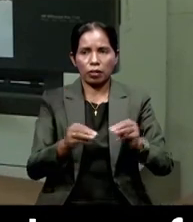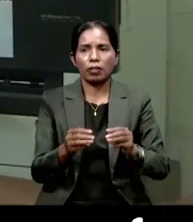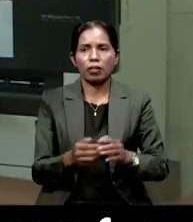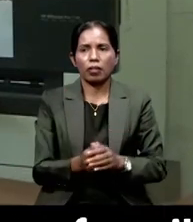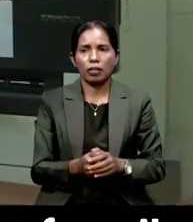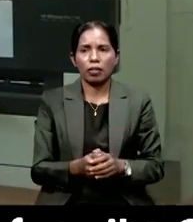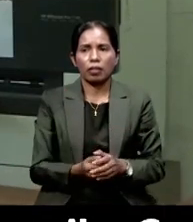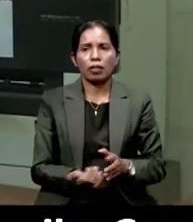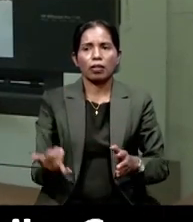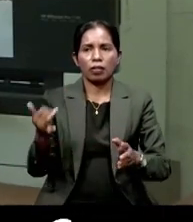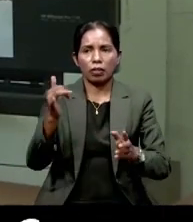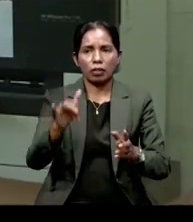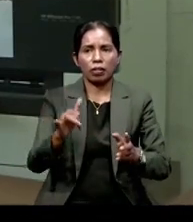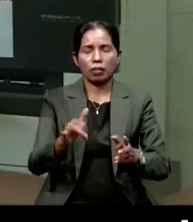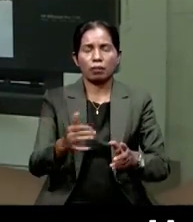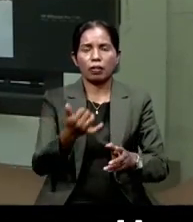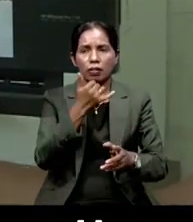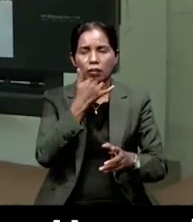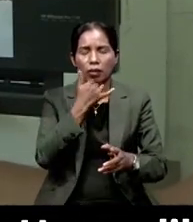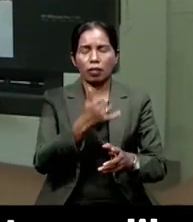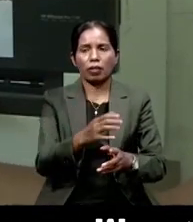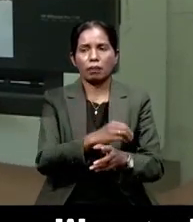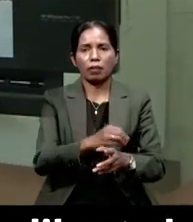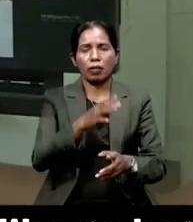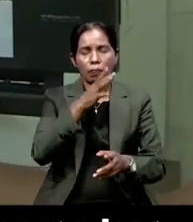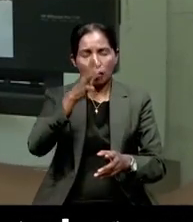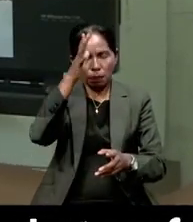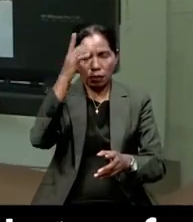Será que ira ne culpa mata-mata inan-aman yande?